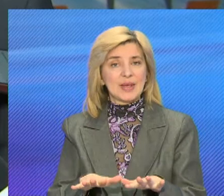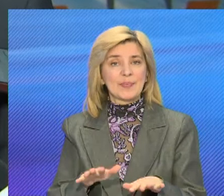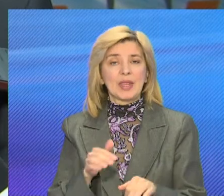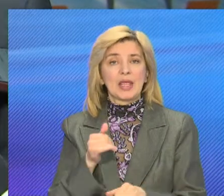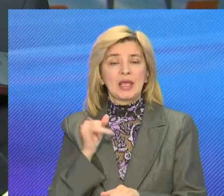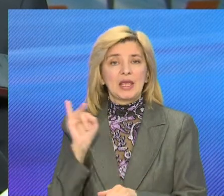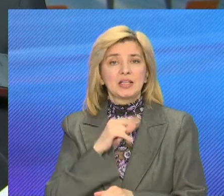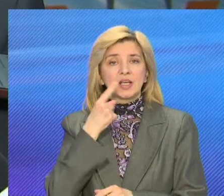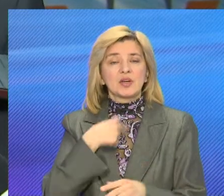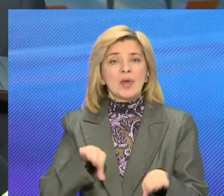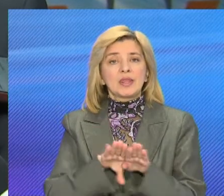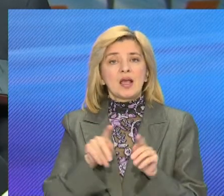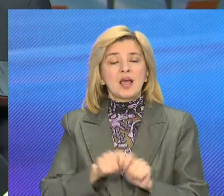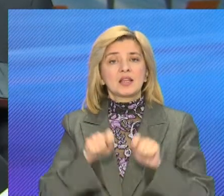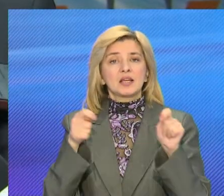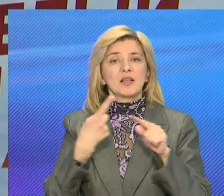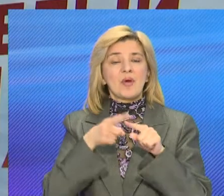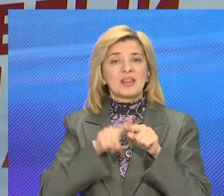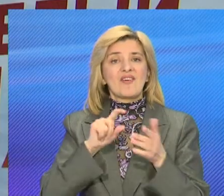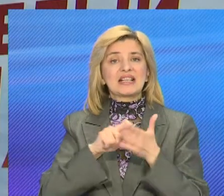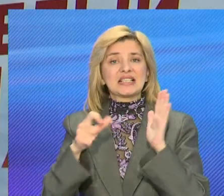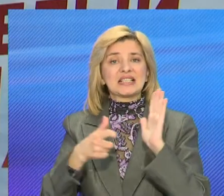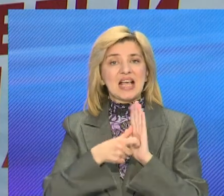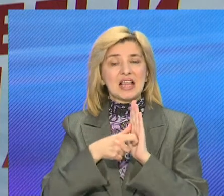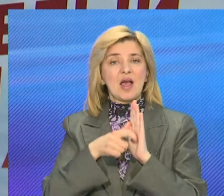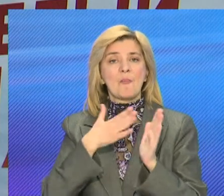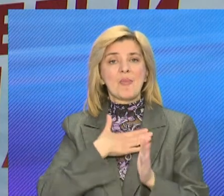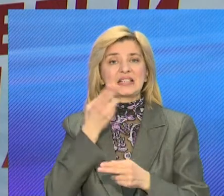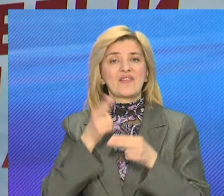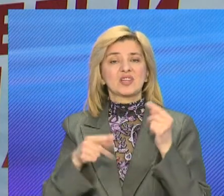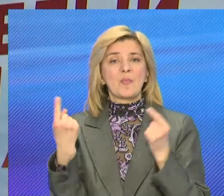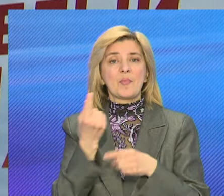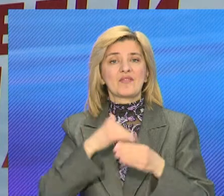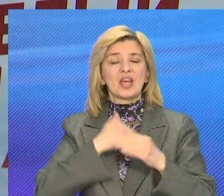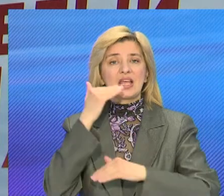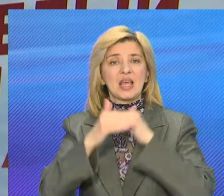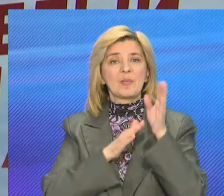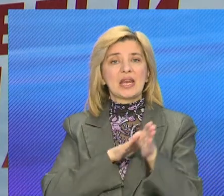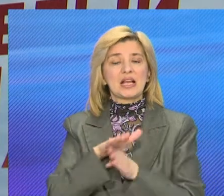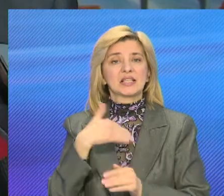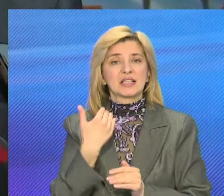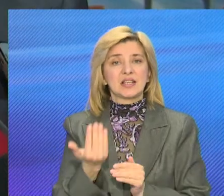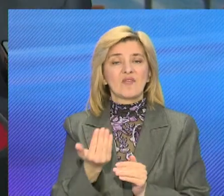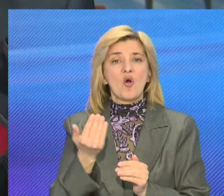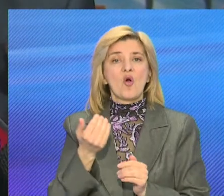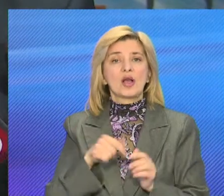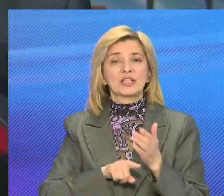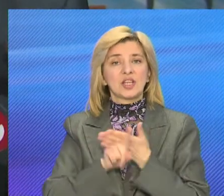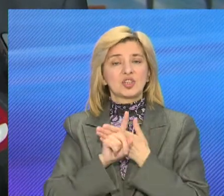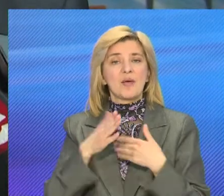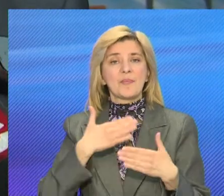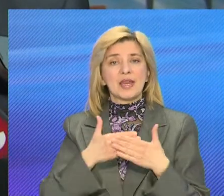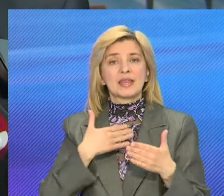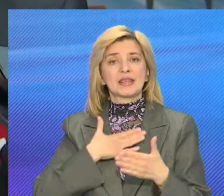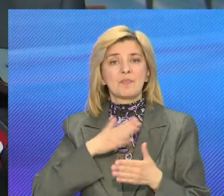Скажем так, мы открытием вот этого вот зала мы завершаем первый этап реализации его. Изначально перед нами стояла